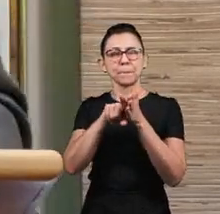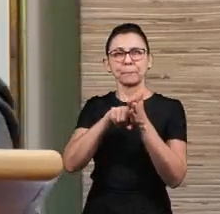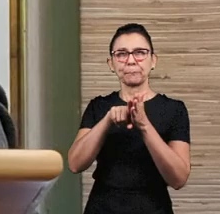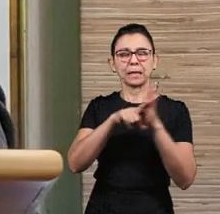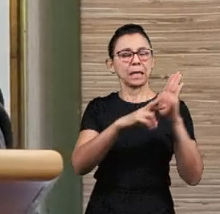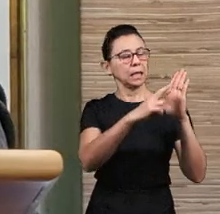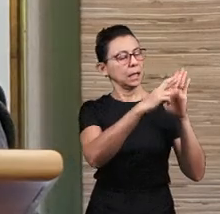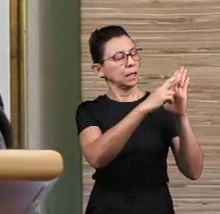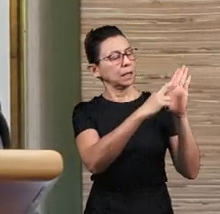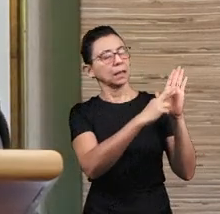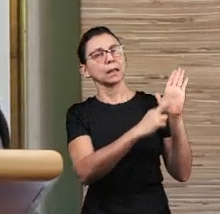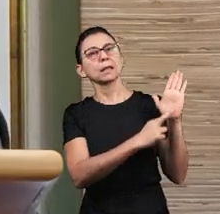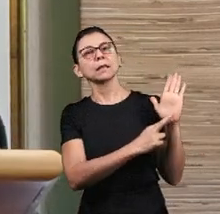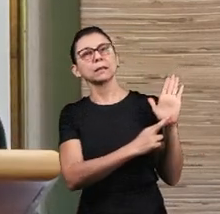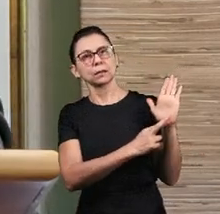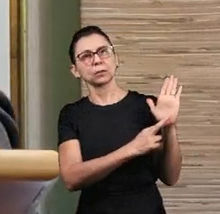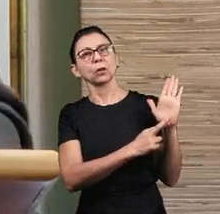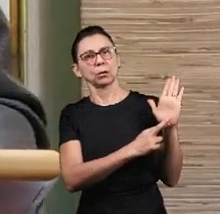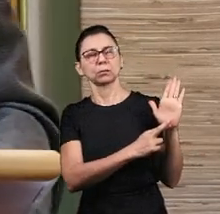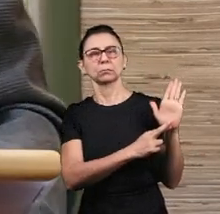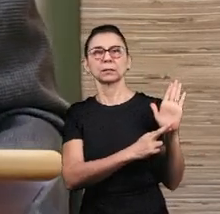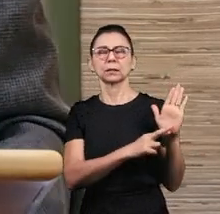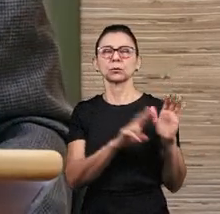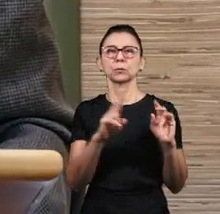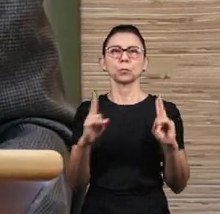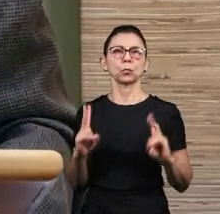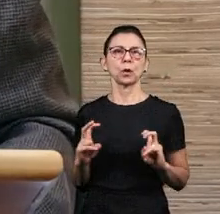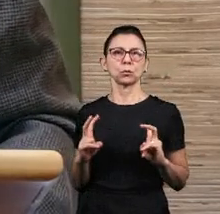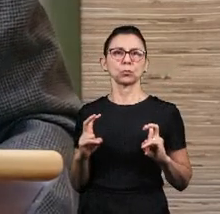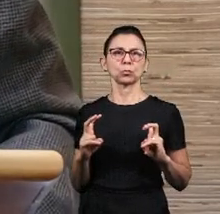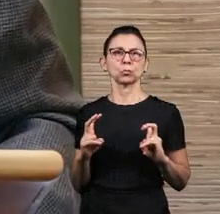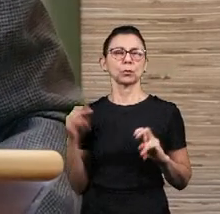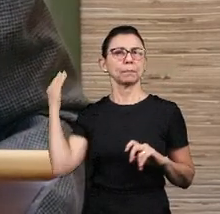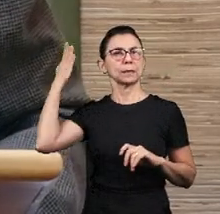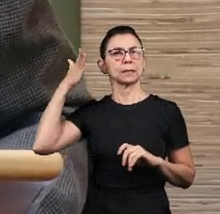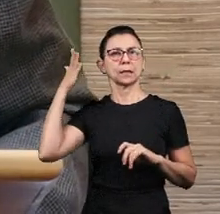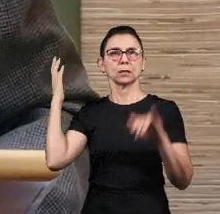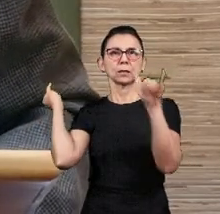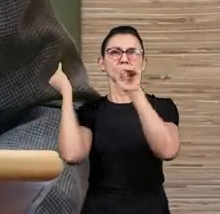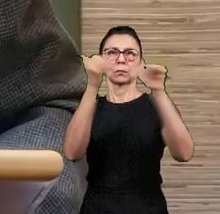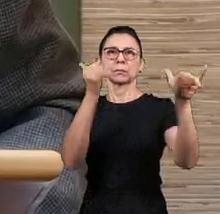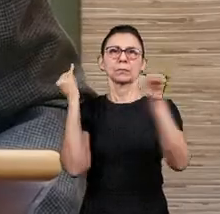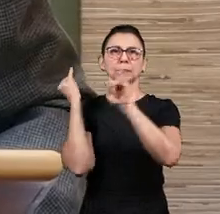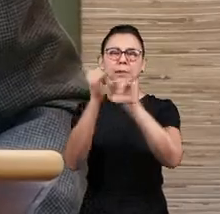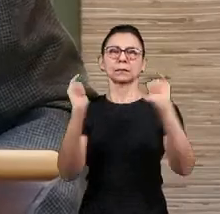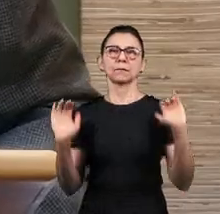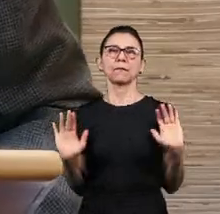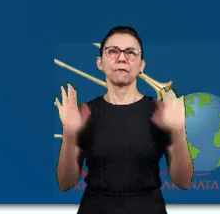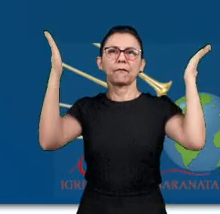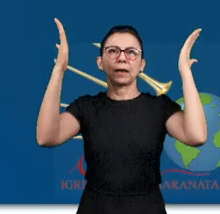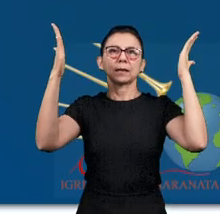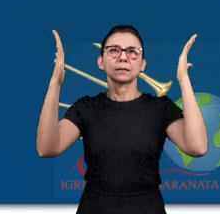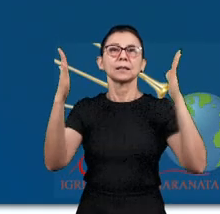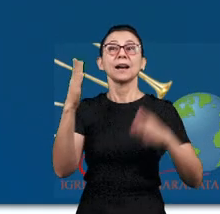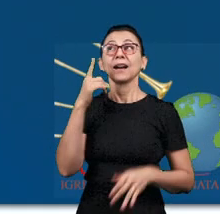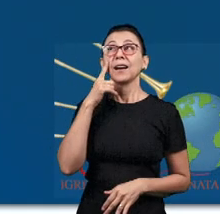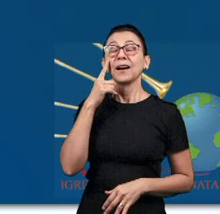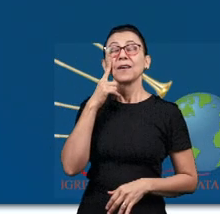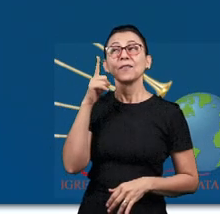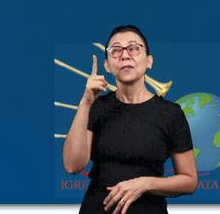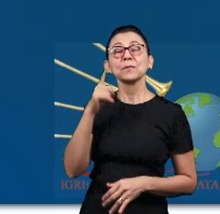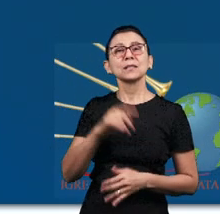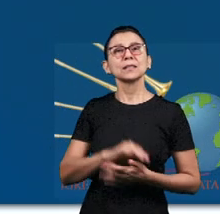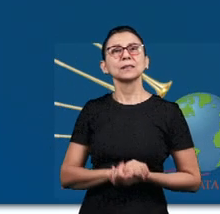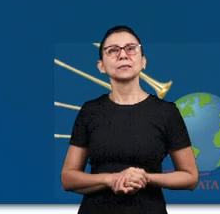le résultat de la participation dans l'événement Trompette des Fêtes. Nous sommes étonnés parce qu'il y a